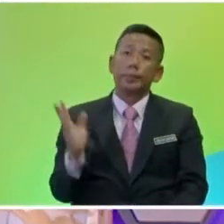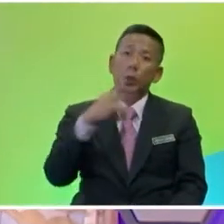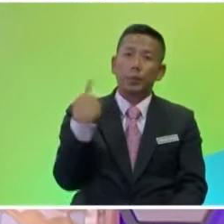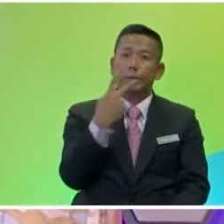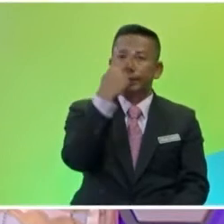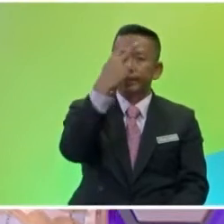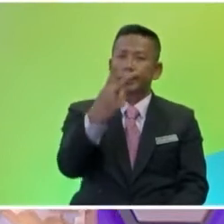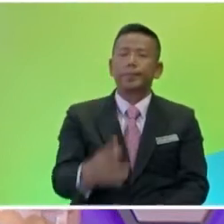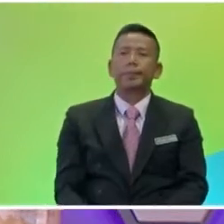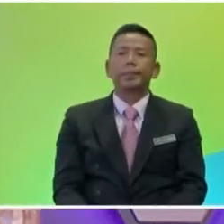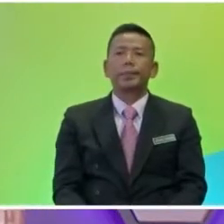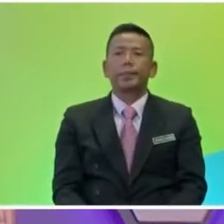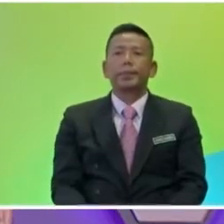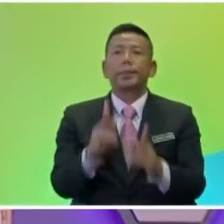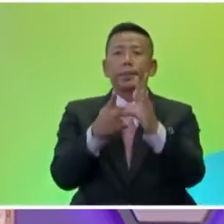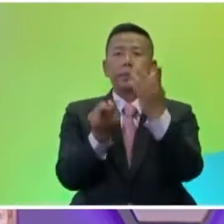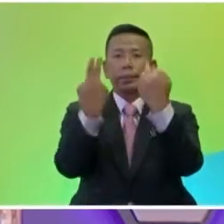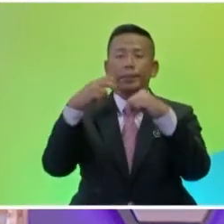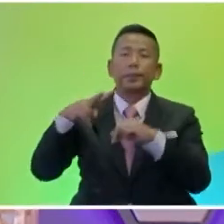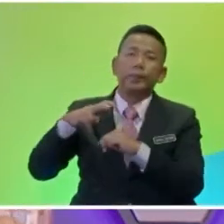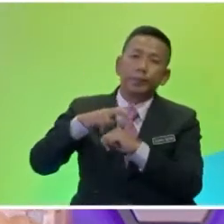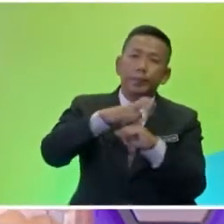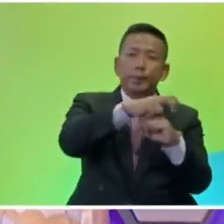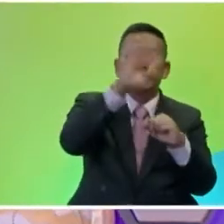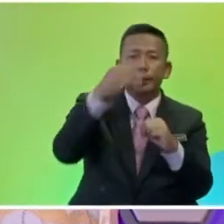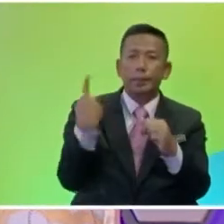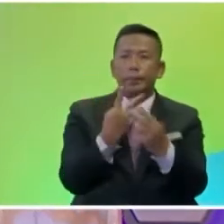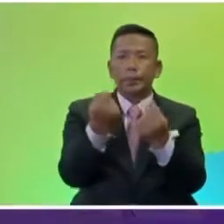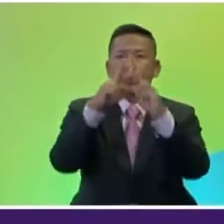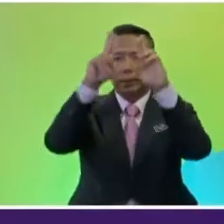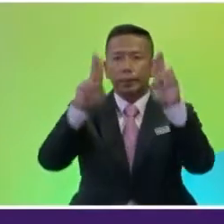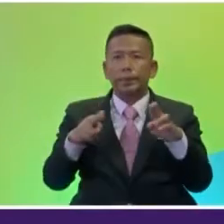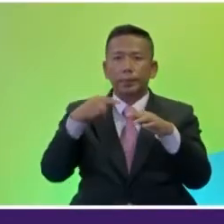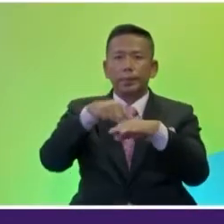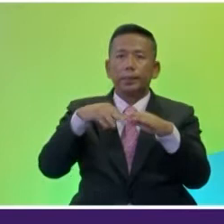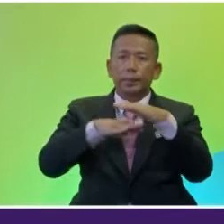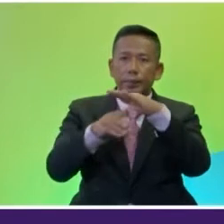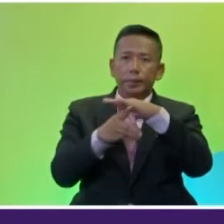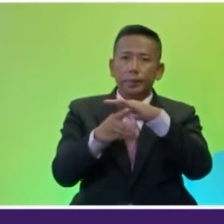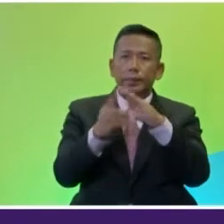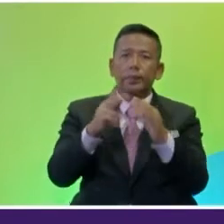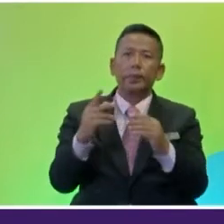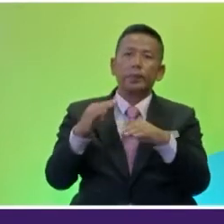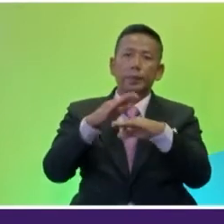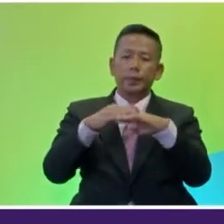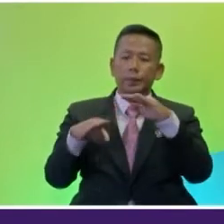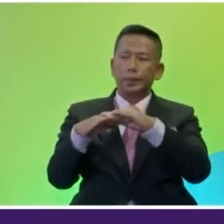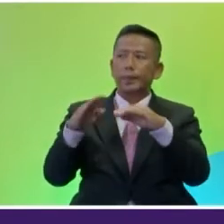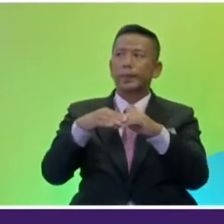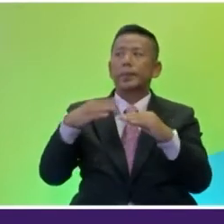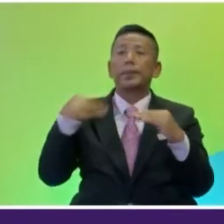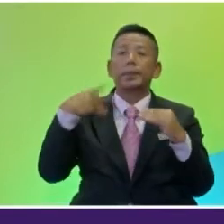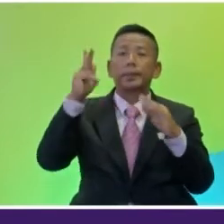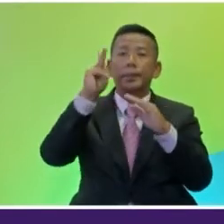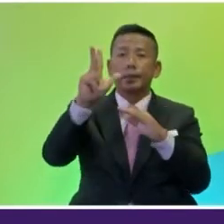bakterinya kehadiran mikroorganisme yang kita na Uci ini berdasarkan daripada keadaan jari kita ketiga